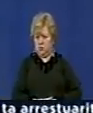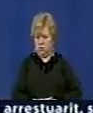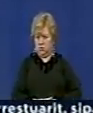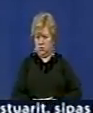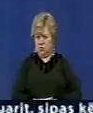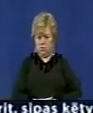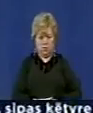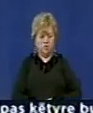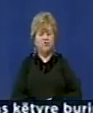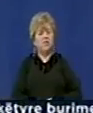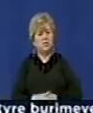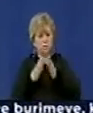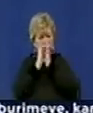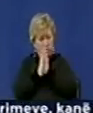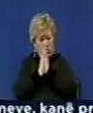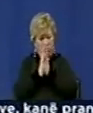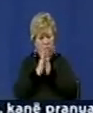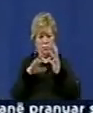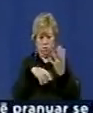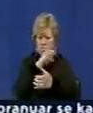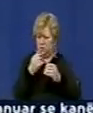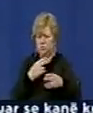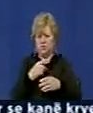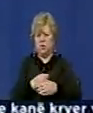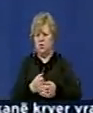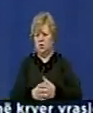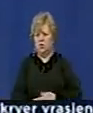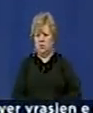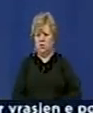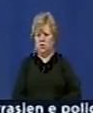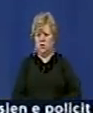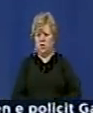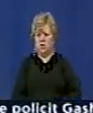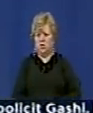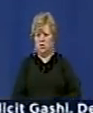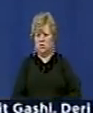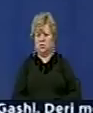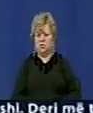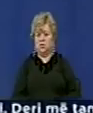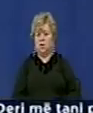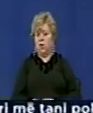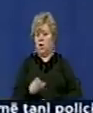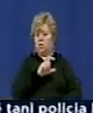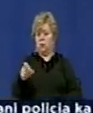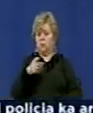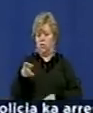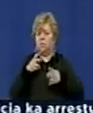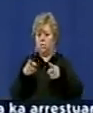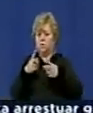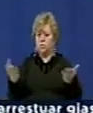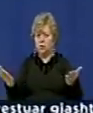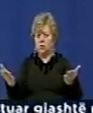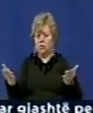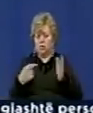Lutem sinqerisht, lutem mos na e prish pa nevojt, lutem. Po ai më akuzoi për edukatë dhe për familje. Ta shumë